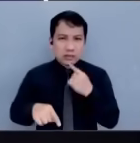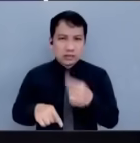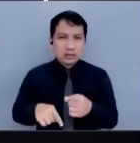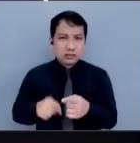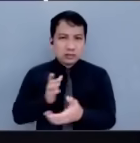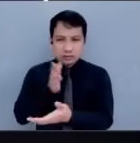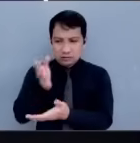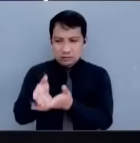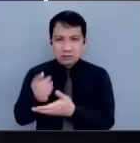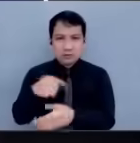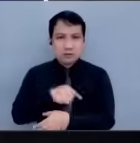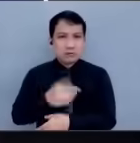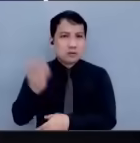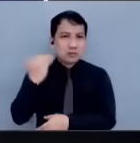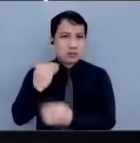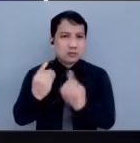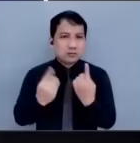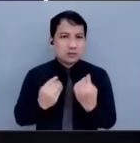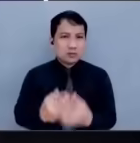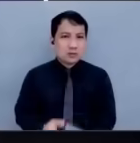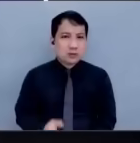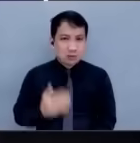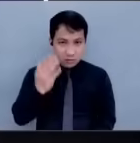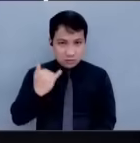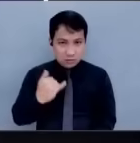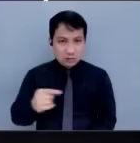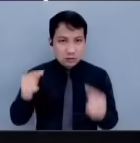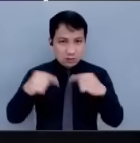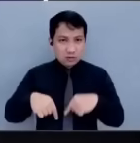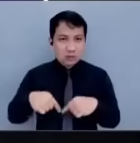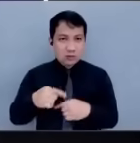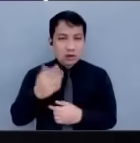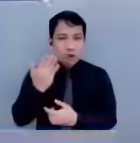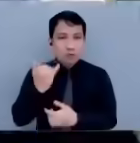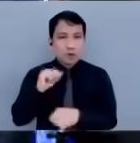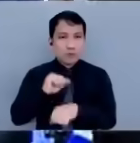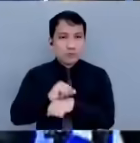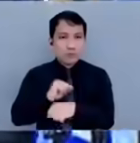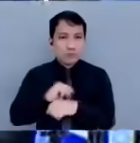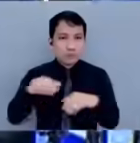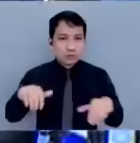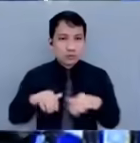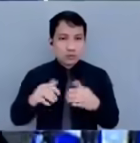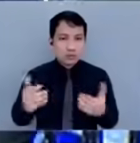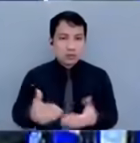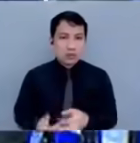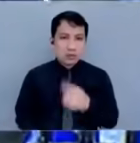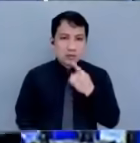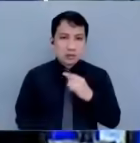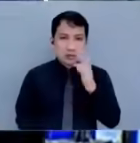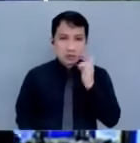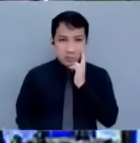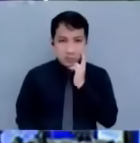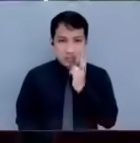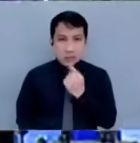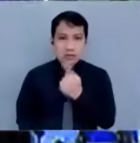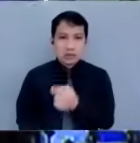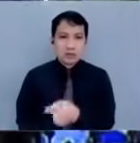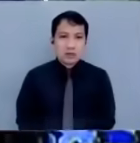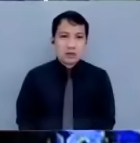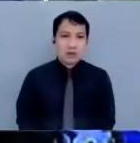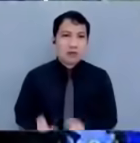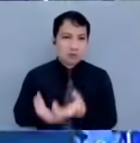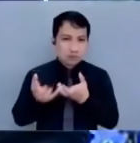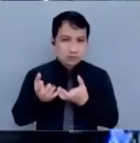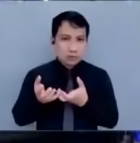yung mga dati kong pinupuntahan because we're here to do this. Banat pa ni Duterte kay PBBM. Gusto lang nito ng